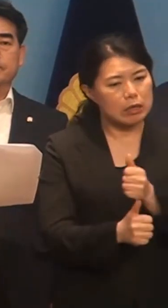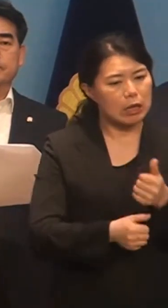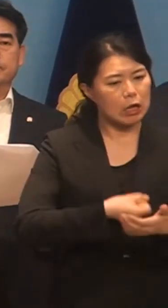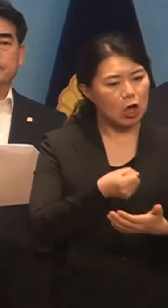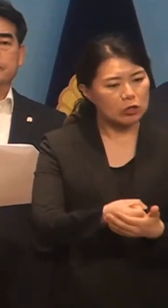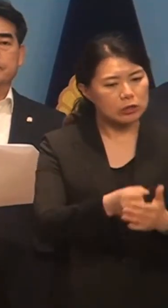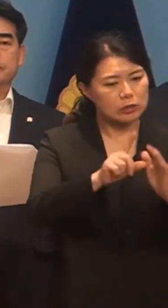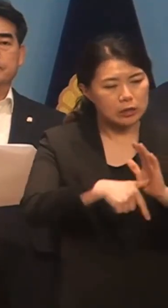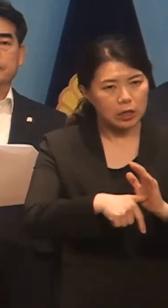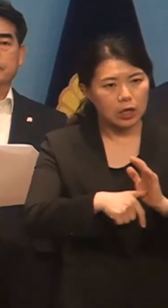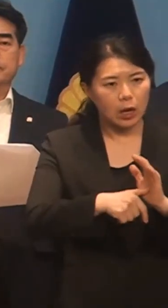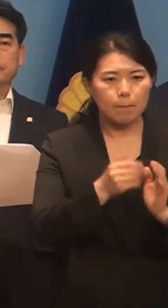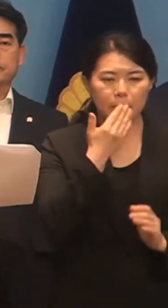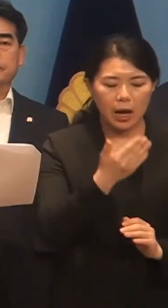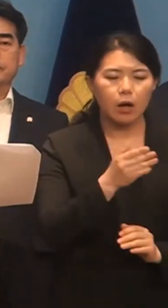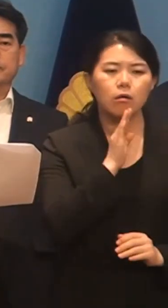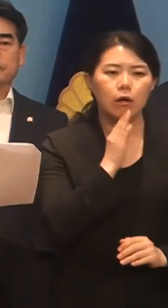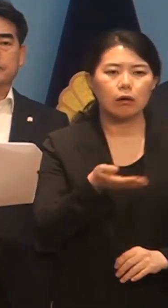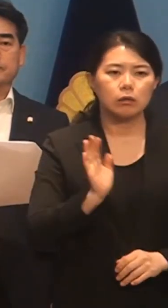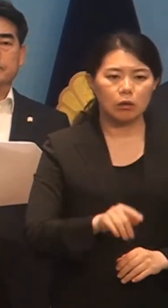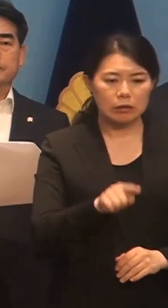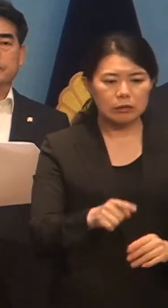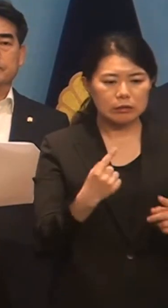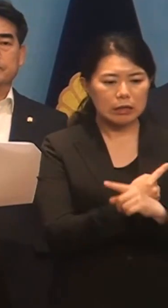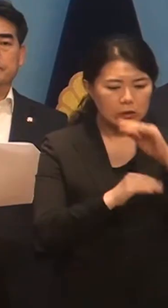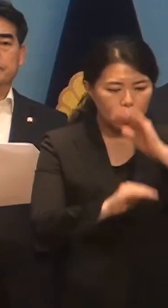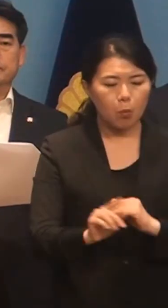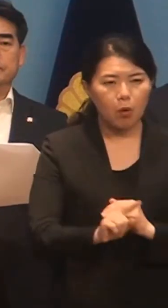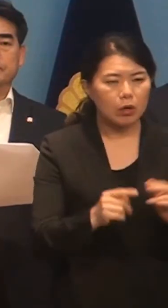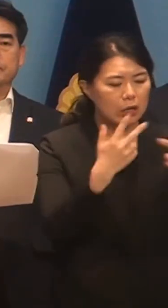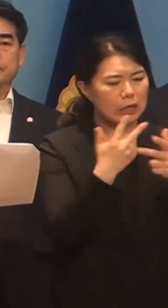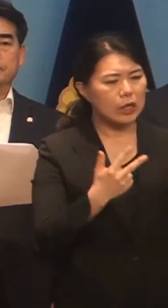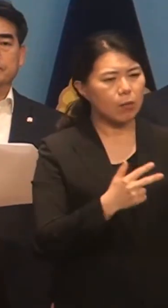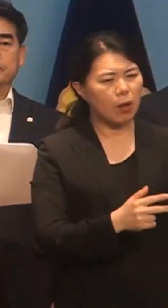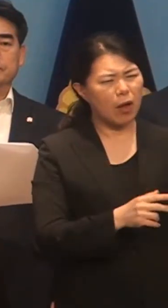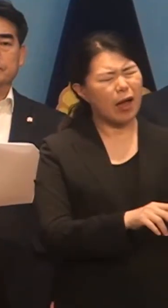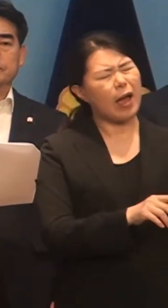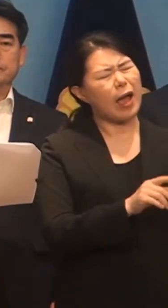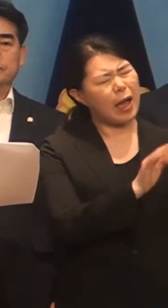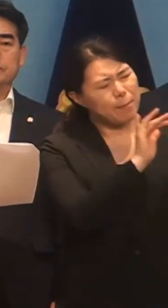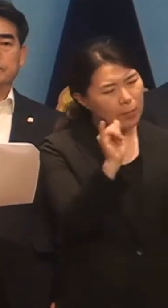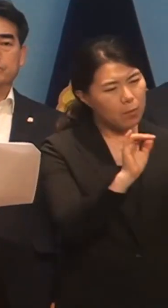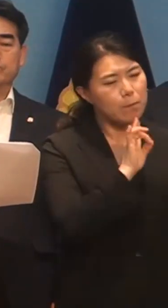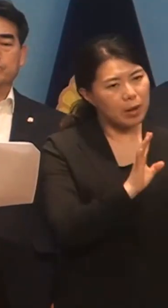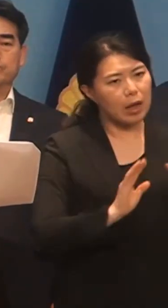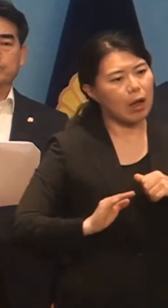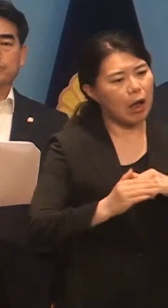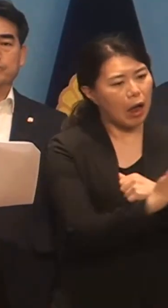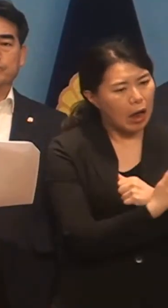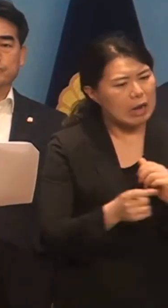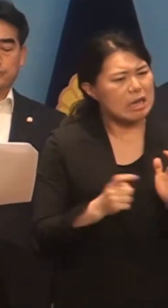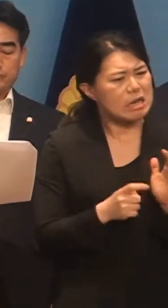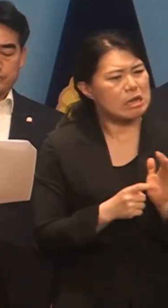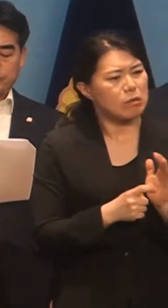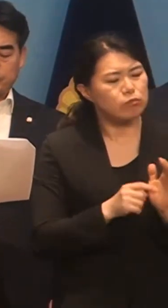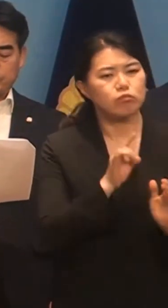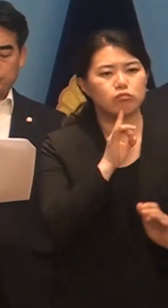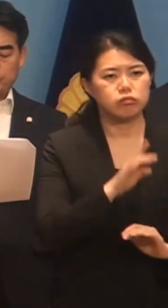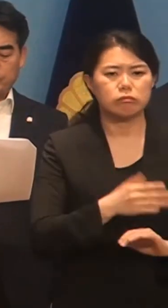의결이 있는 경우에 가능하나 이 개정안은 오로지 이재명 단 한 사람에게만 긴급할